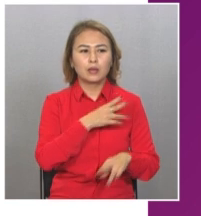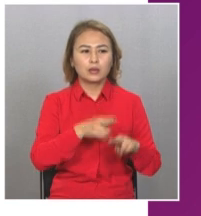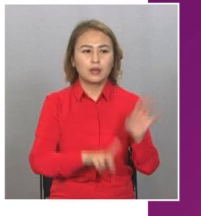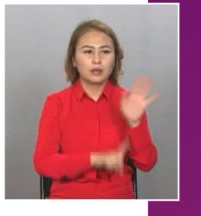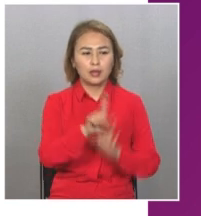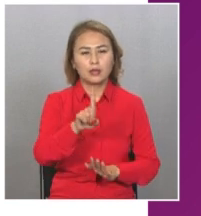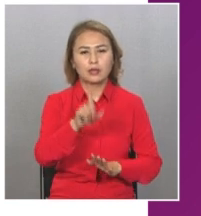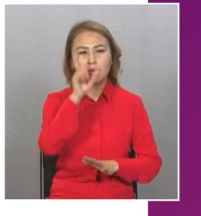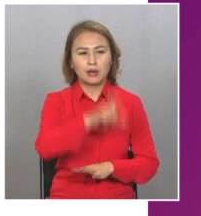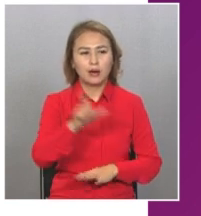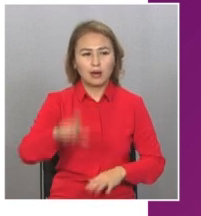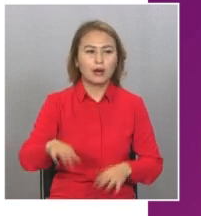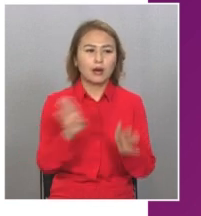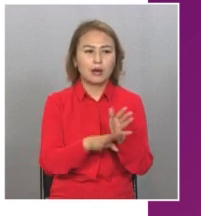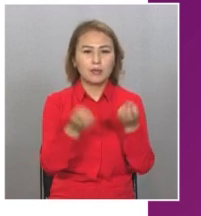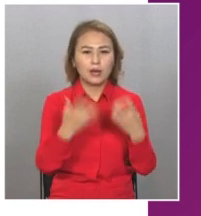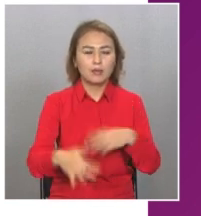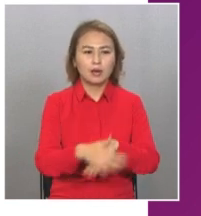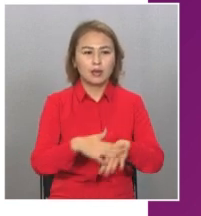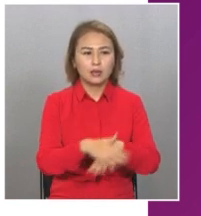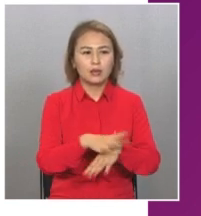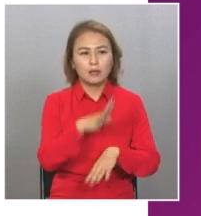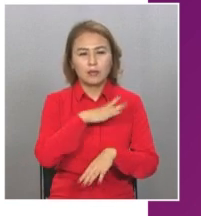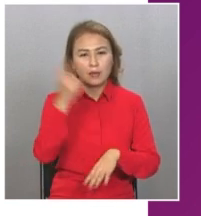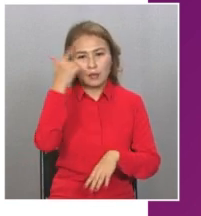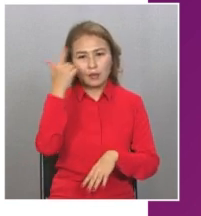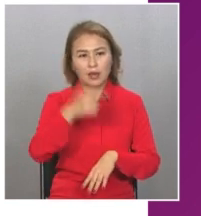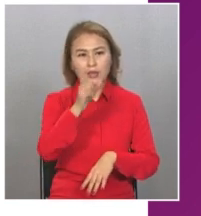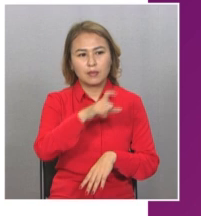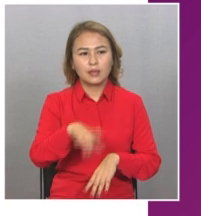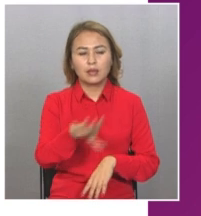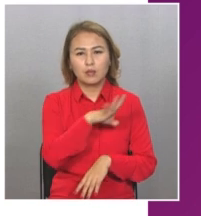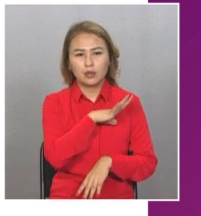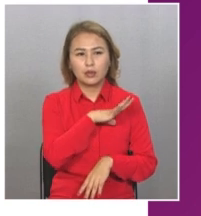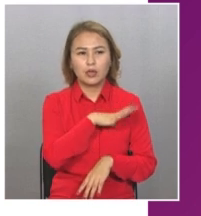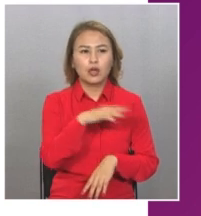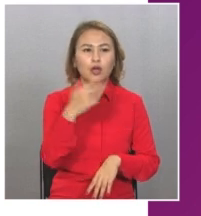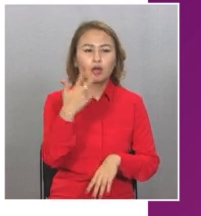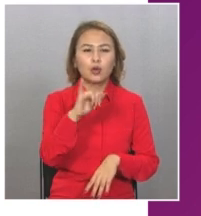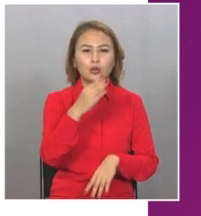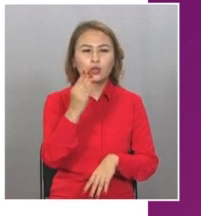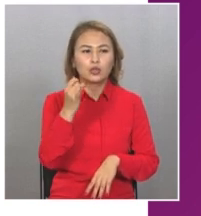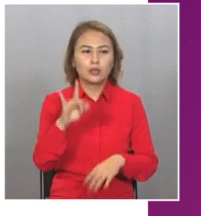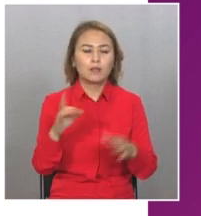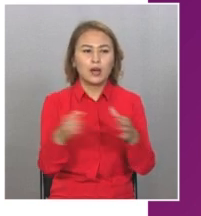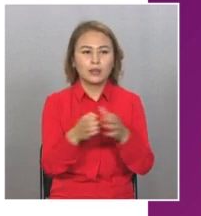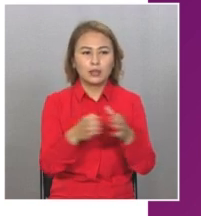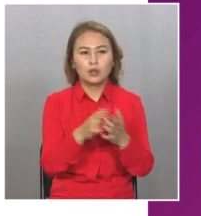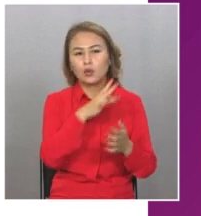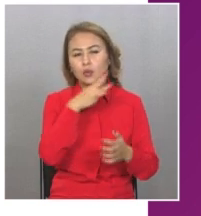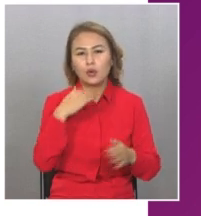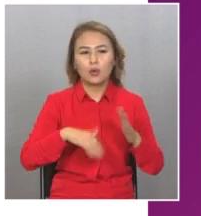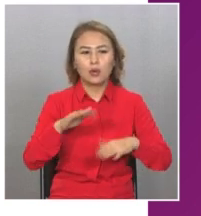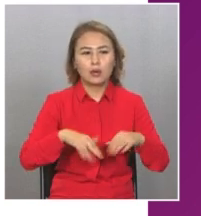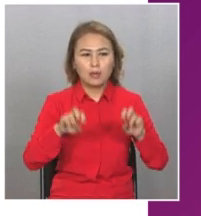шыққан зиялылар, қарапайым халықтан шыққан білімді азаматтар да болды. 300 партиясы көбінесе